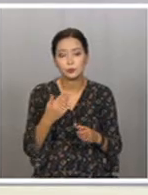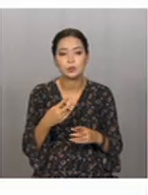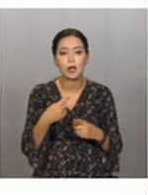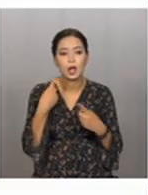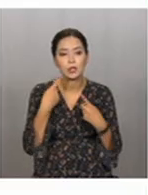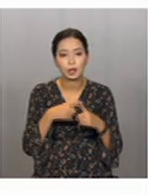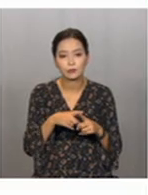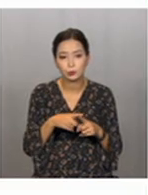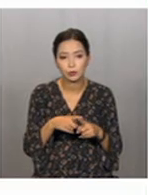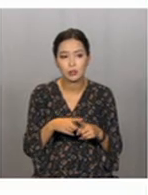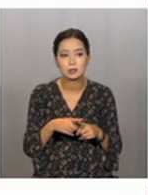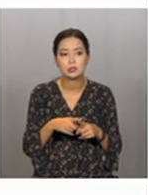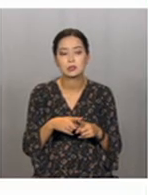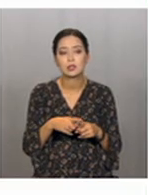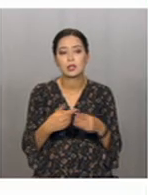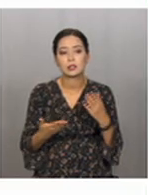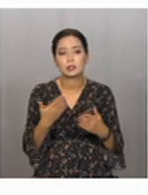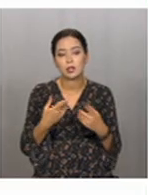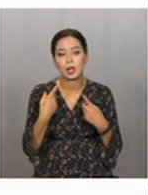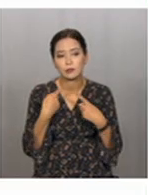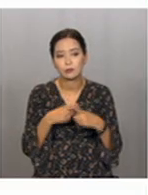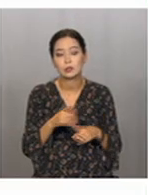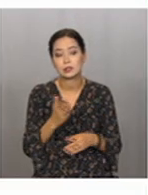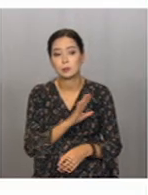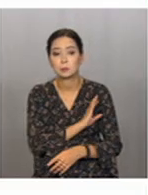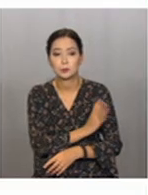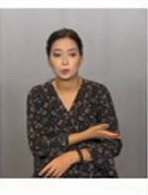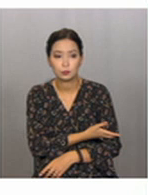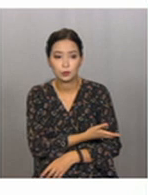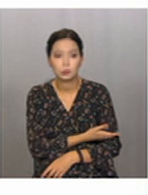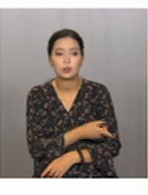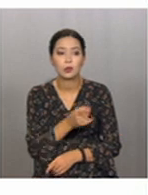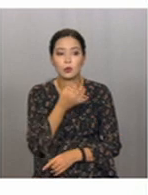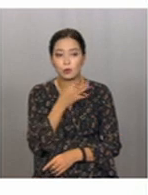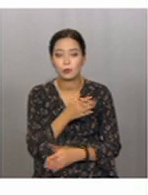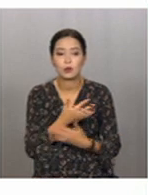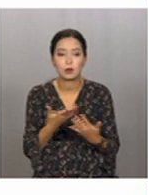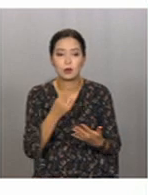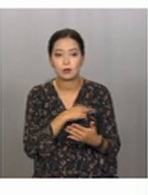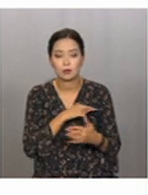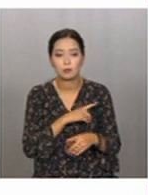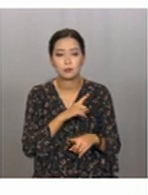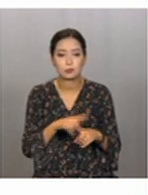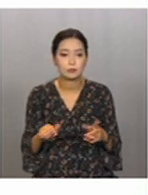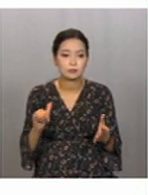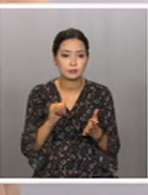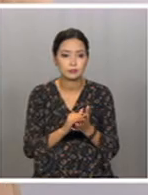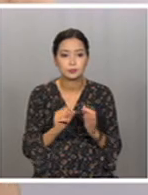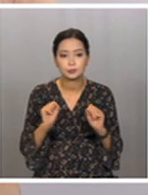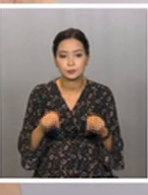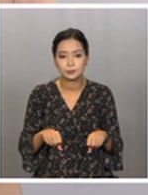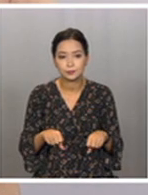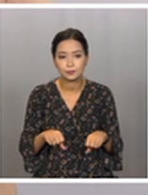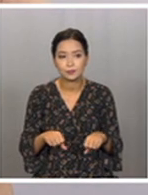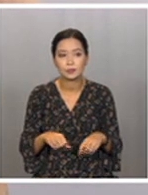конфигурациясы. Егер компьютер мықты болса, кез келген операциялық жүйені орнатуға болады.